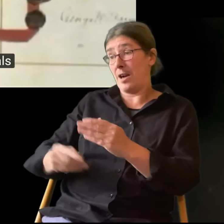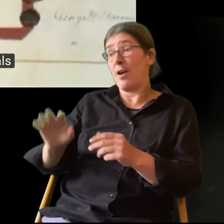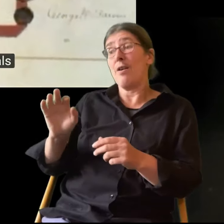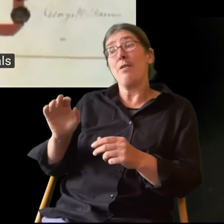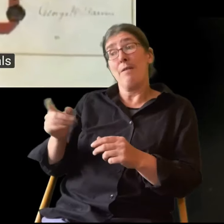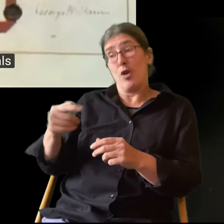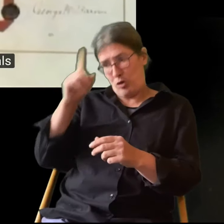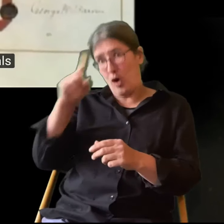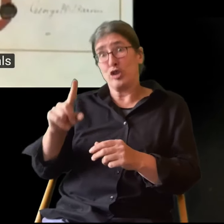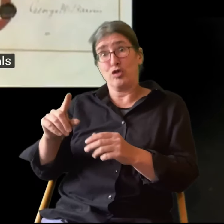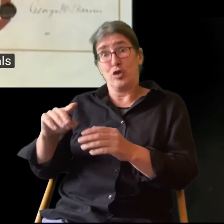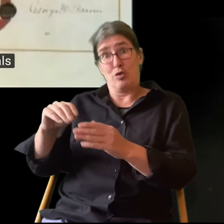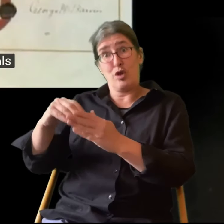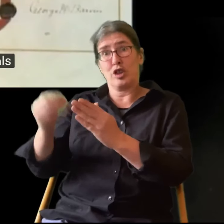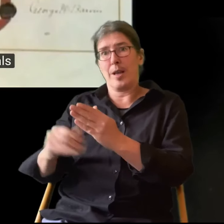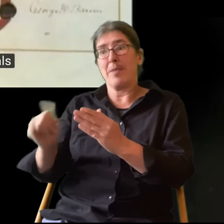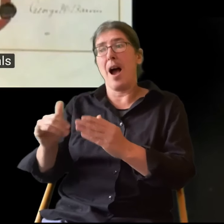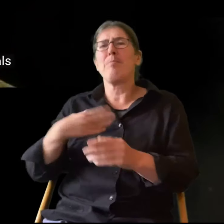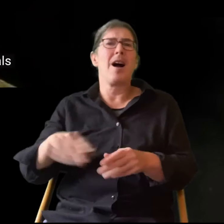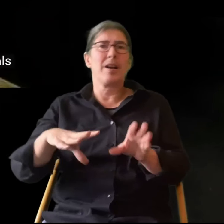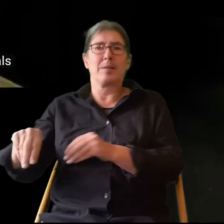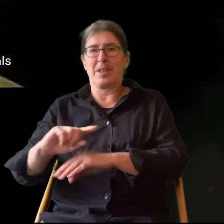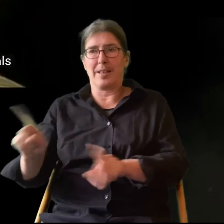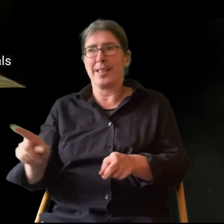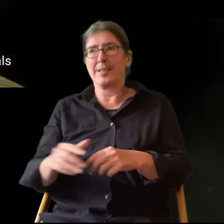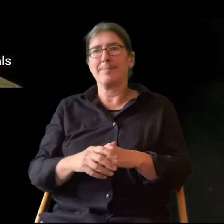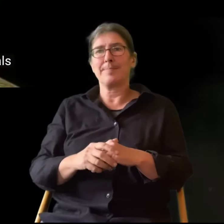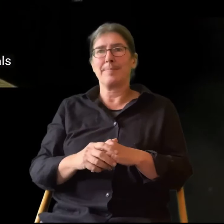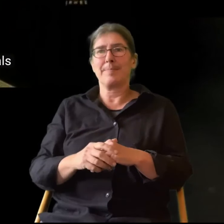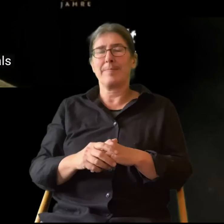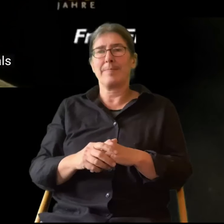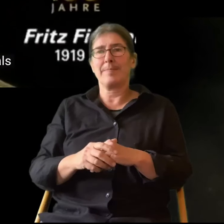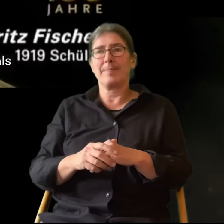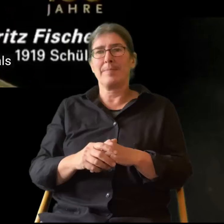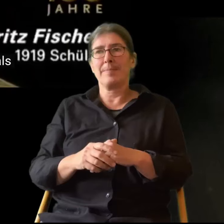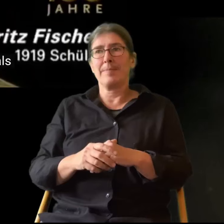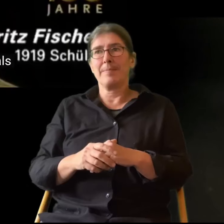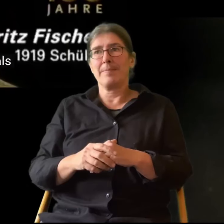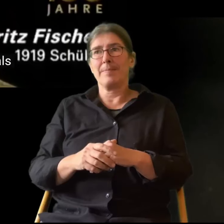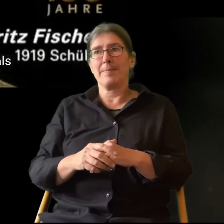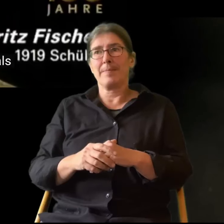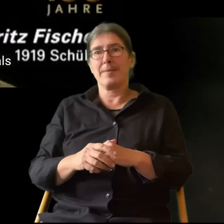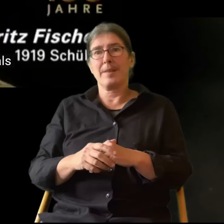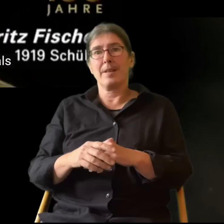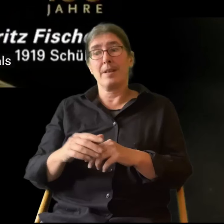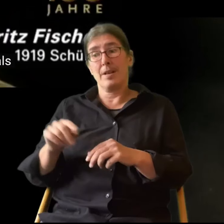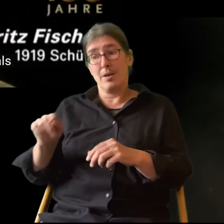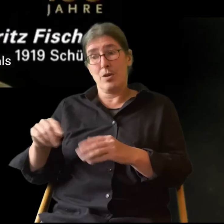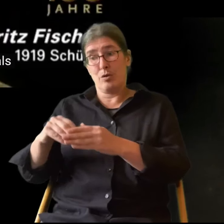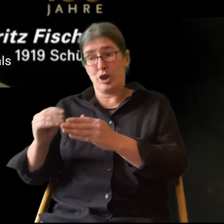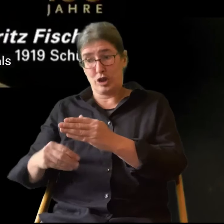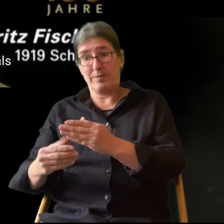Im Grunde begann schon am Tag seiner Unterschrift der allmähliche Abbau der Bedingungen. Also es ist kein Zweifel,